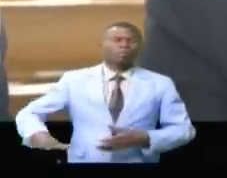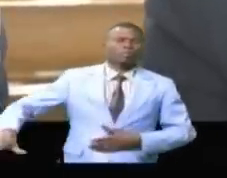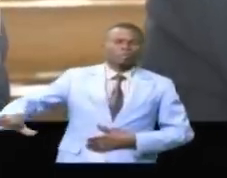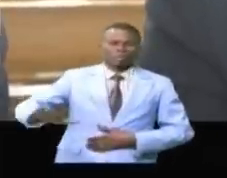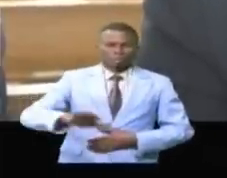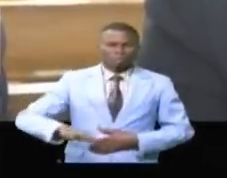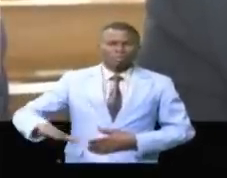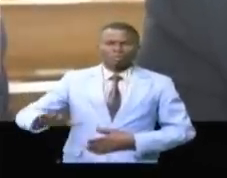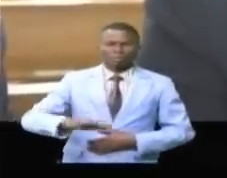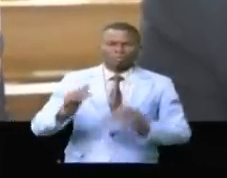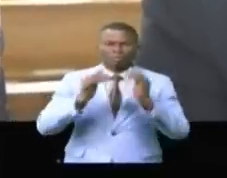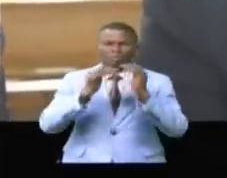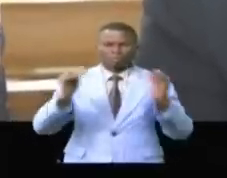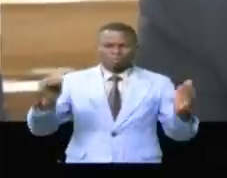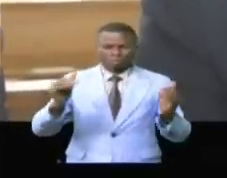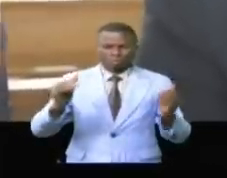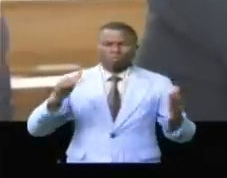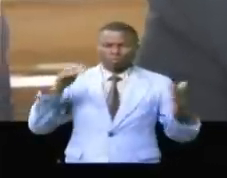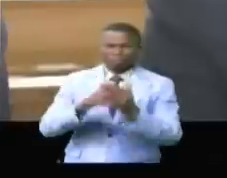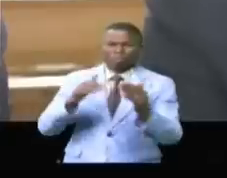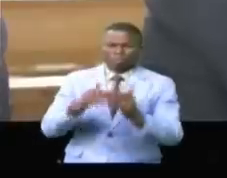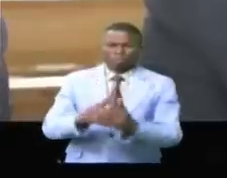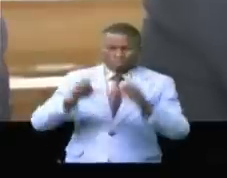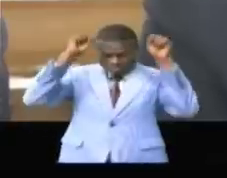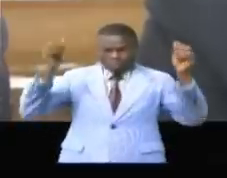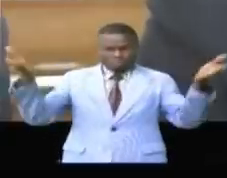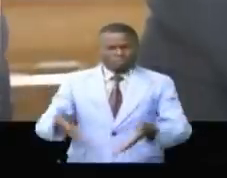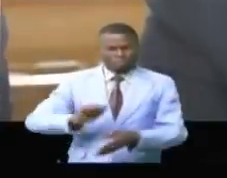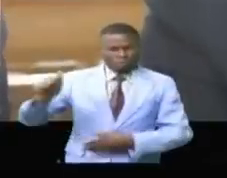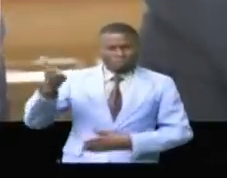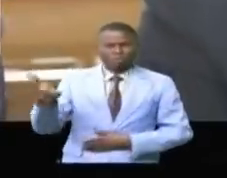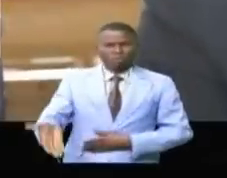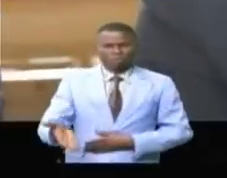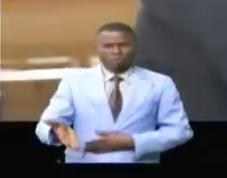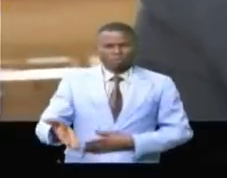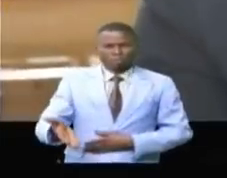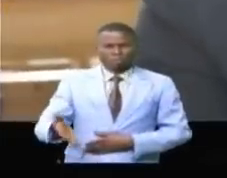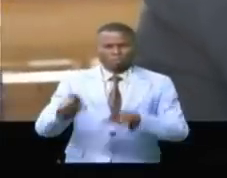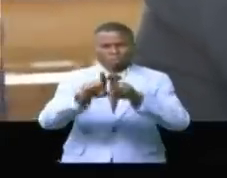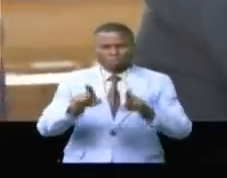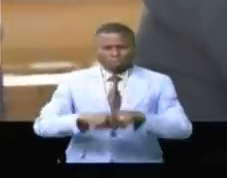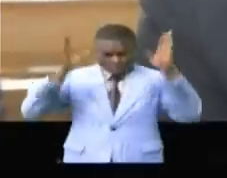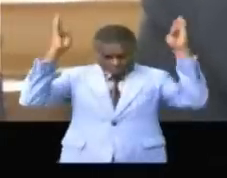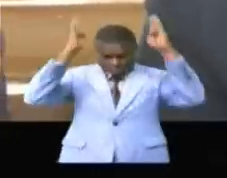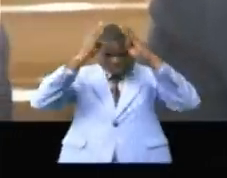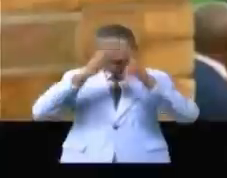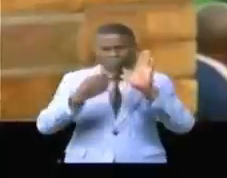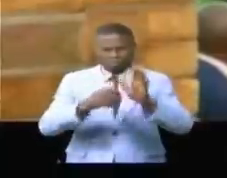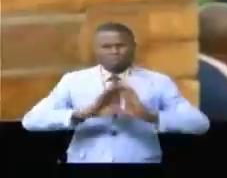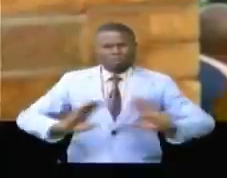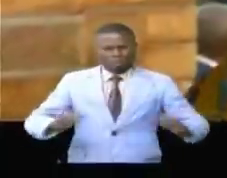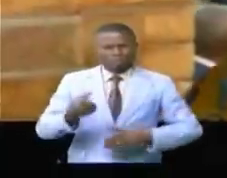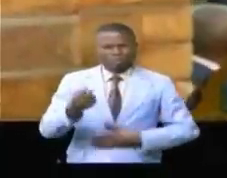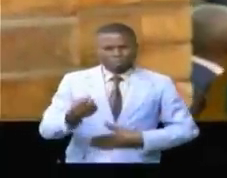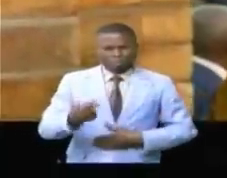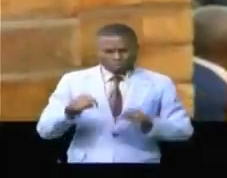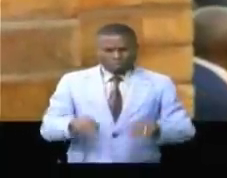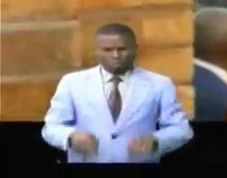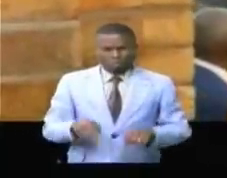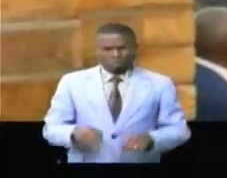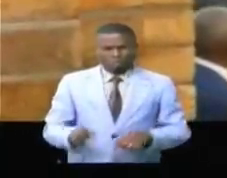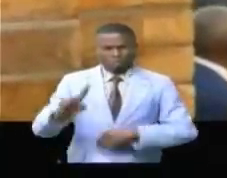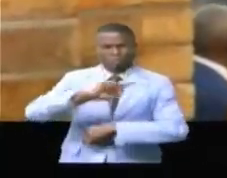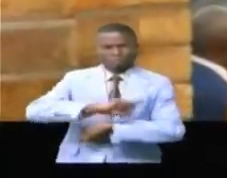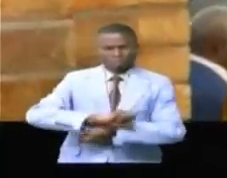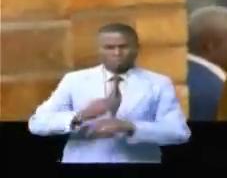où la paix était menacée, il était présent lui-même. Et il a prouvé de quoi il était capable. Pour moi aujourd'hui, c'est un